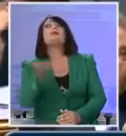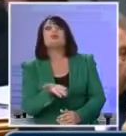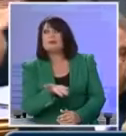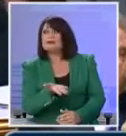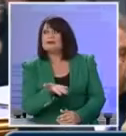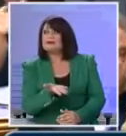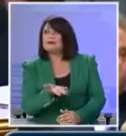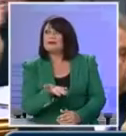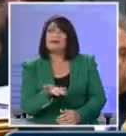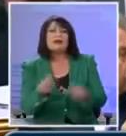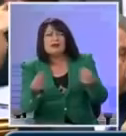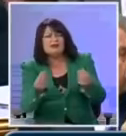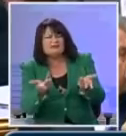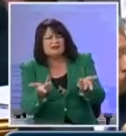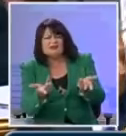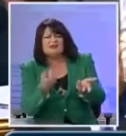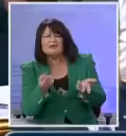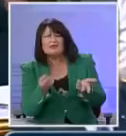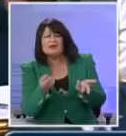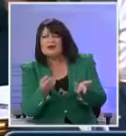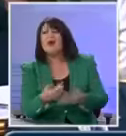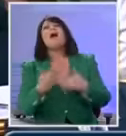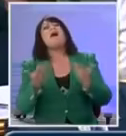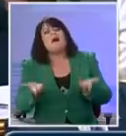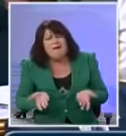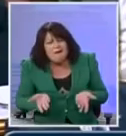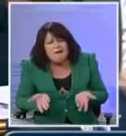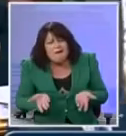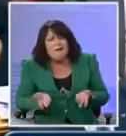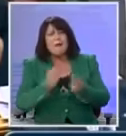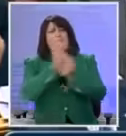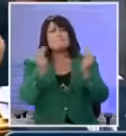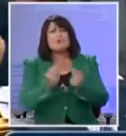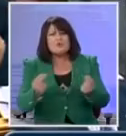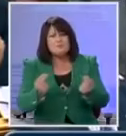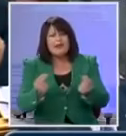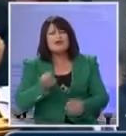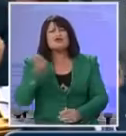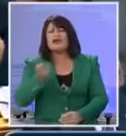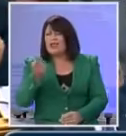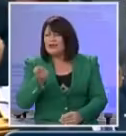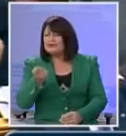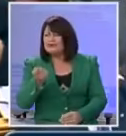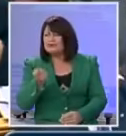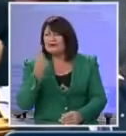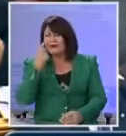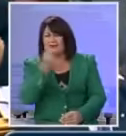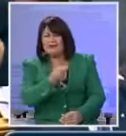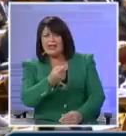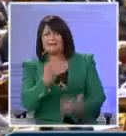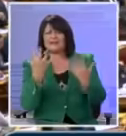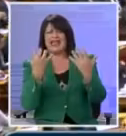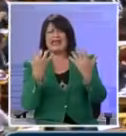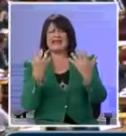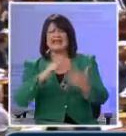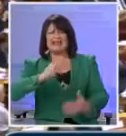κάνεις έτσι το αμφισβητείς α ε μπράβο δεν το αμφισβητούμε άρα λοιπόν το χρέος κυρίες και κύριοι συνάδελφοι 90 δς